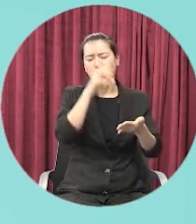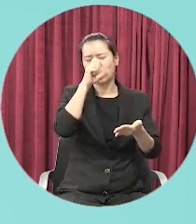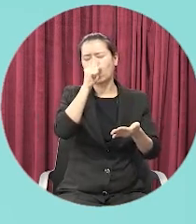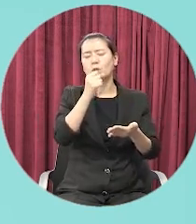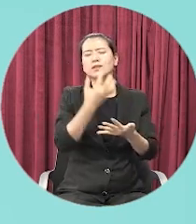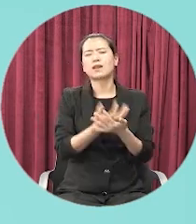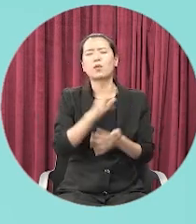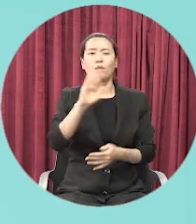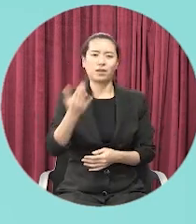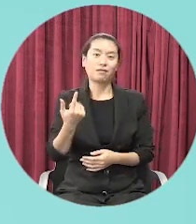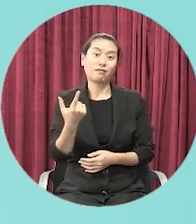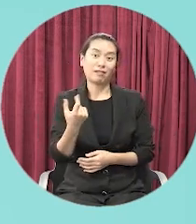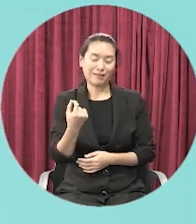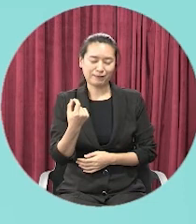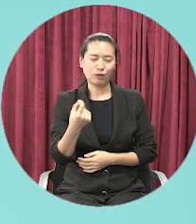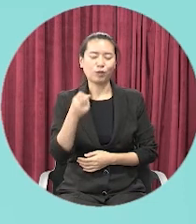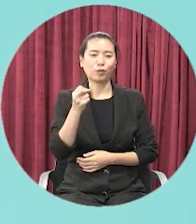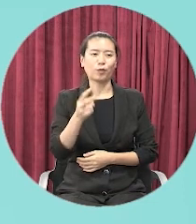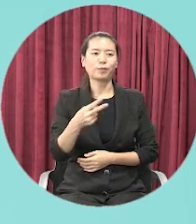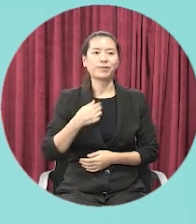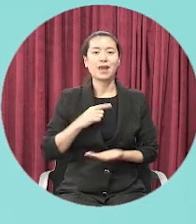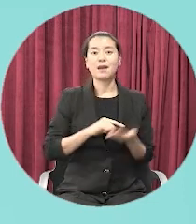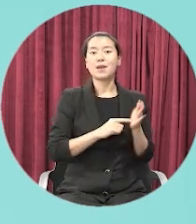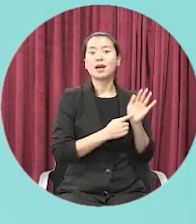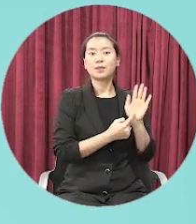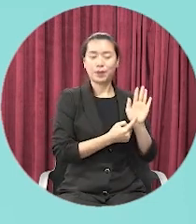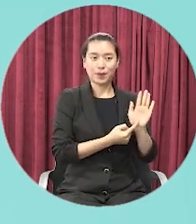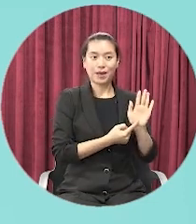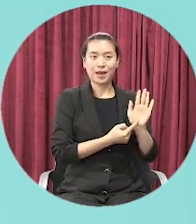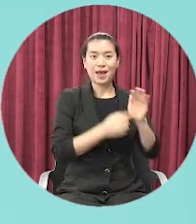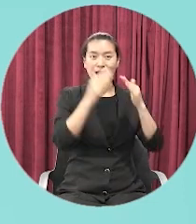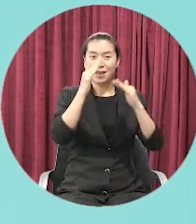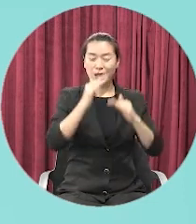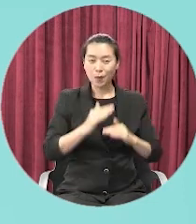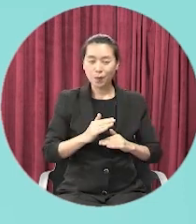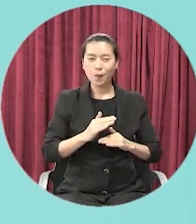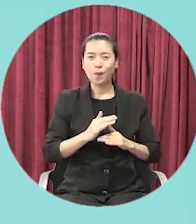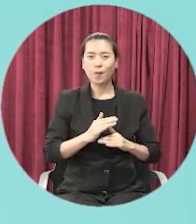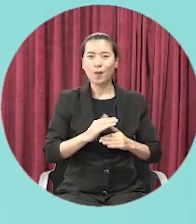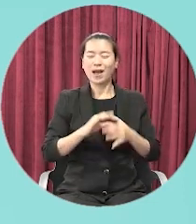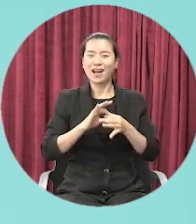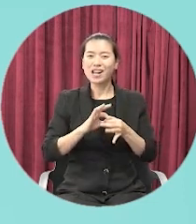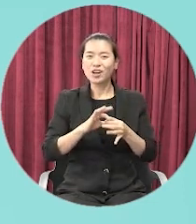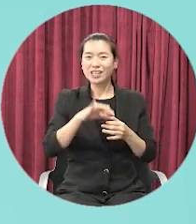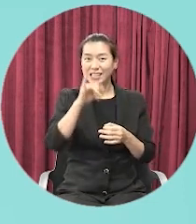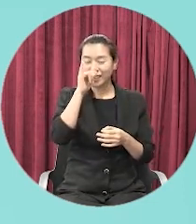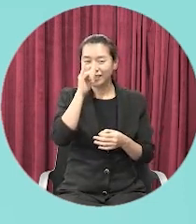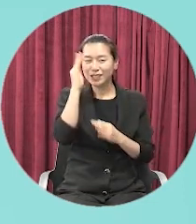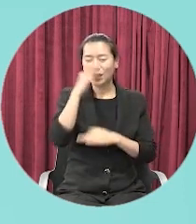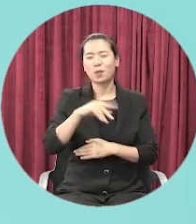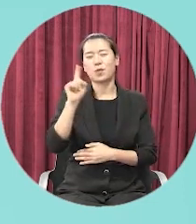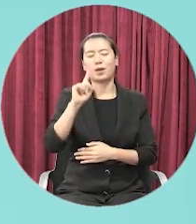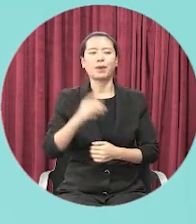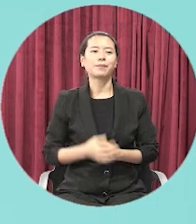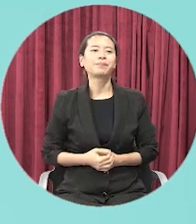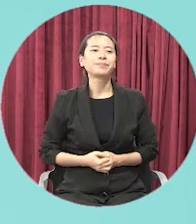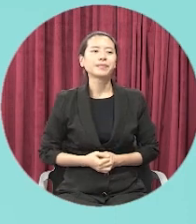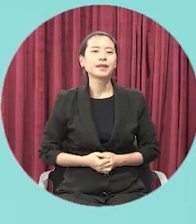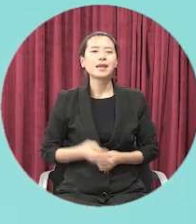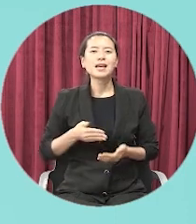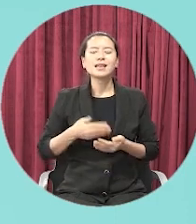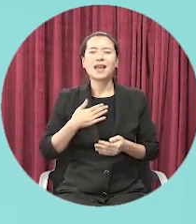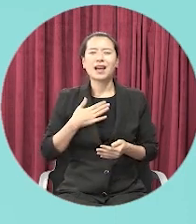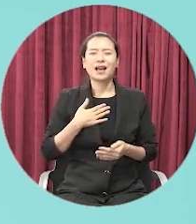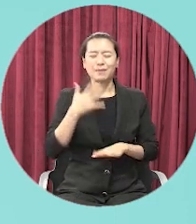생각합니다 그리고 또 제가 발표했던 내용과 점 연관성이 있는 부분으로서 는 좀 제가 드렸던 재원